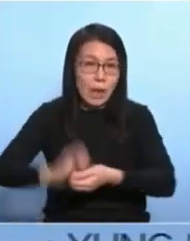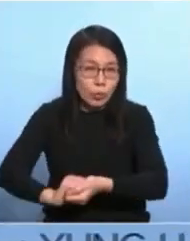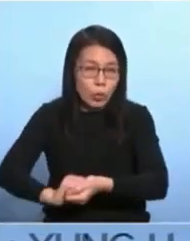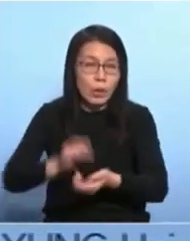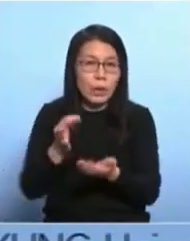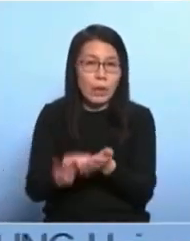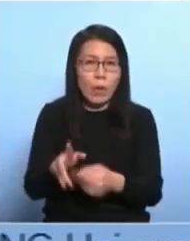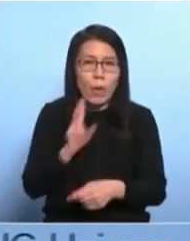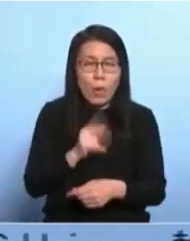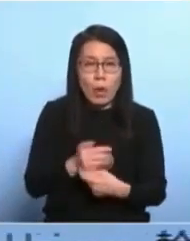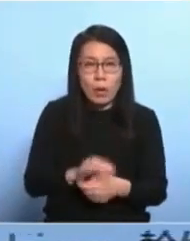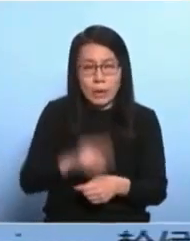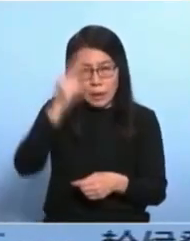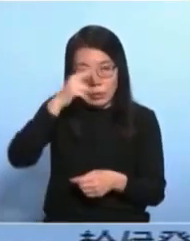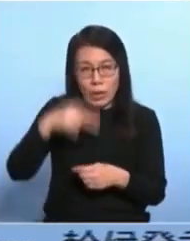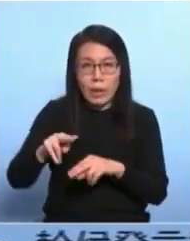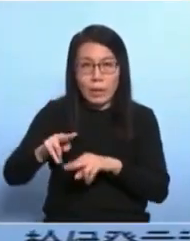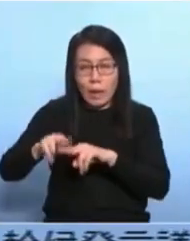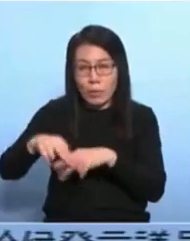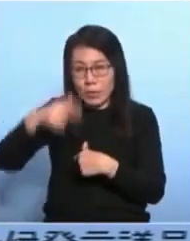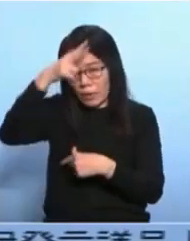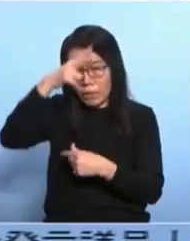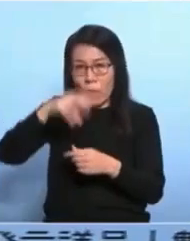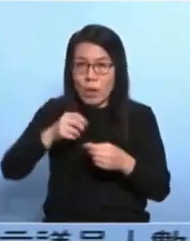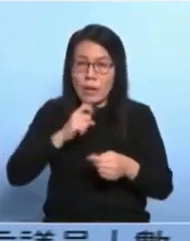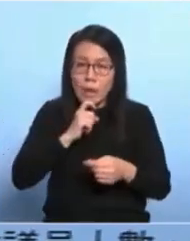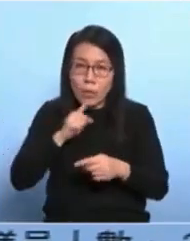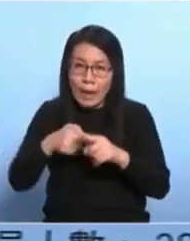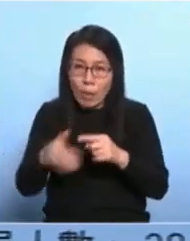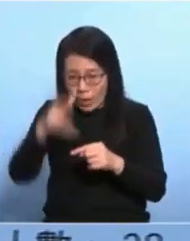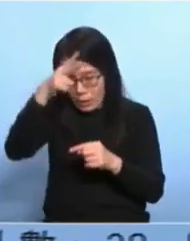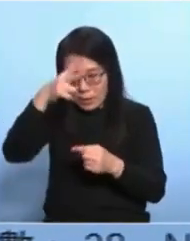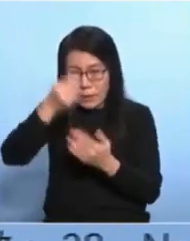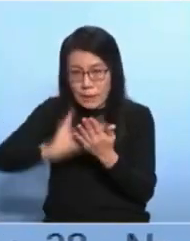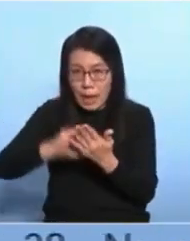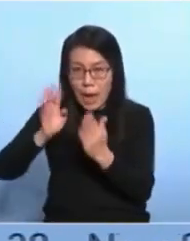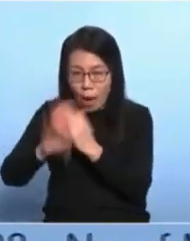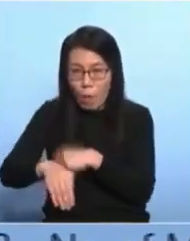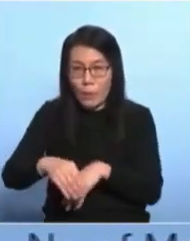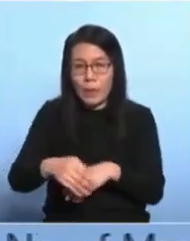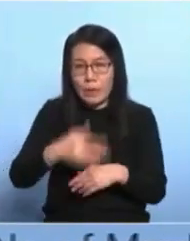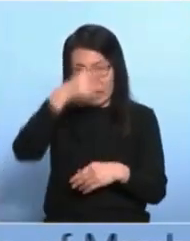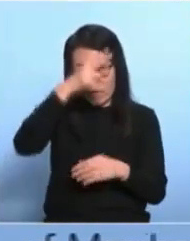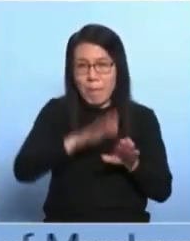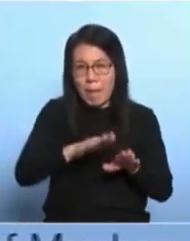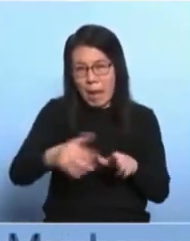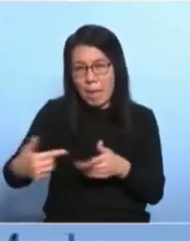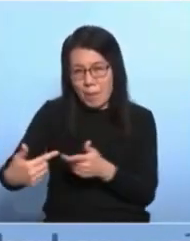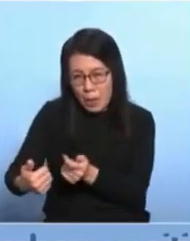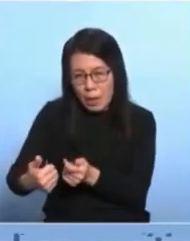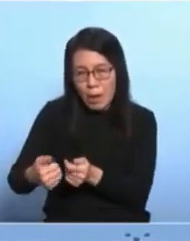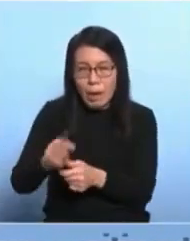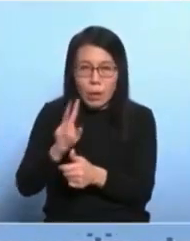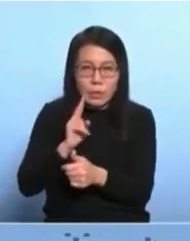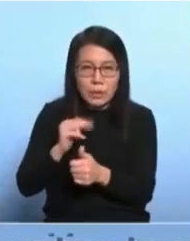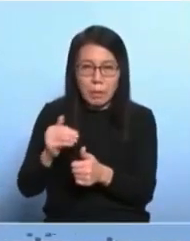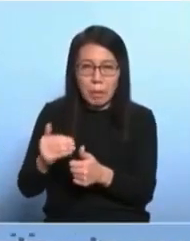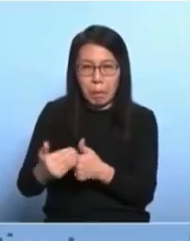間，不要只要每次在中央政府推出大灣區政策之後才慢慢配合，這個態度也是很被